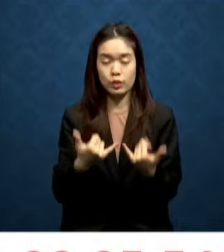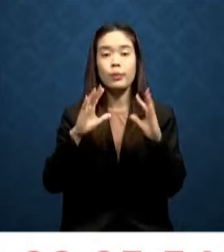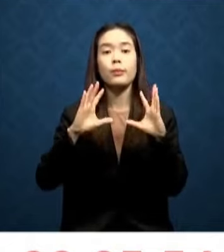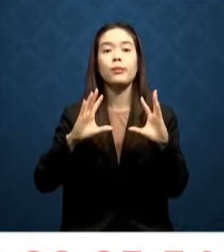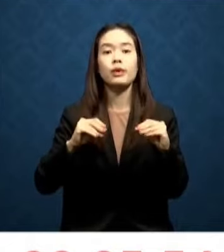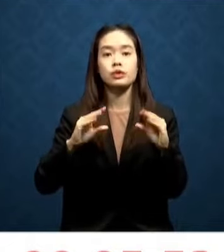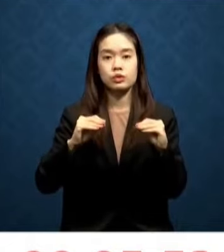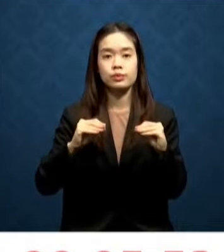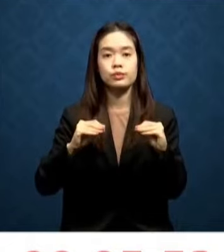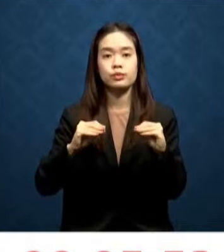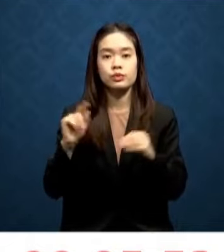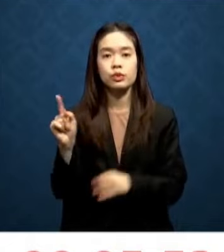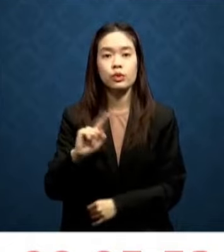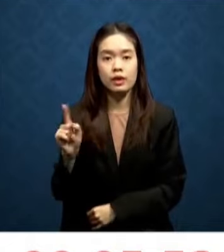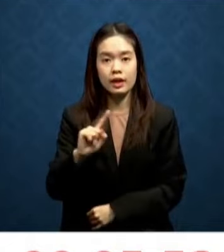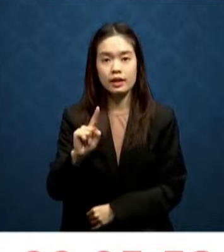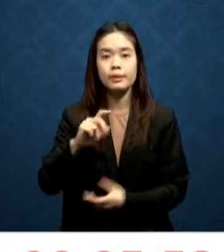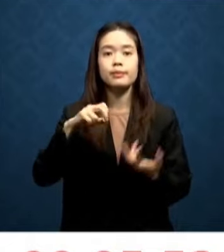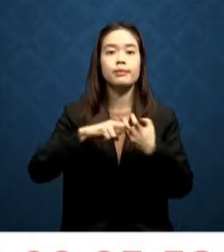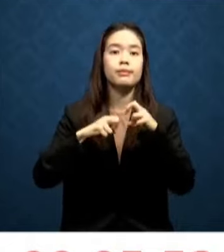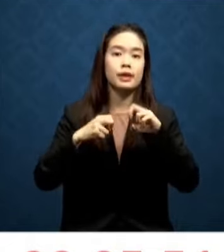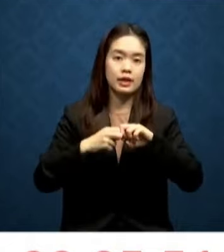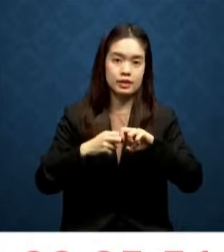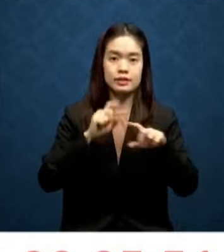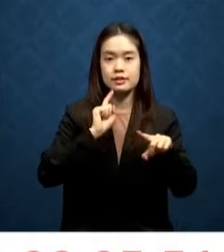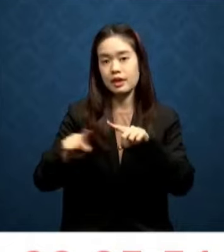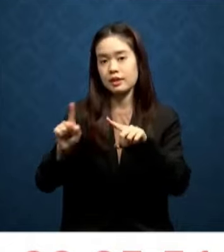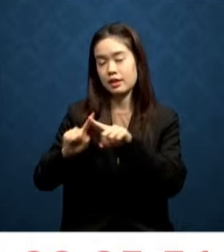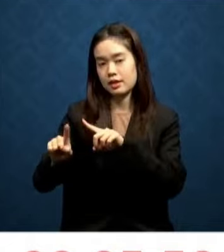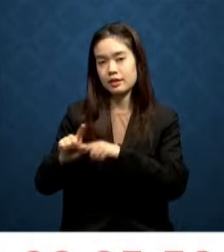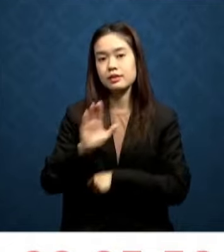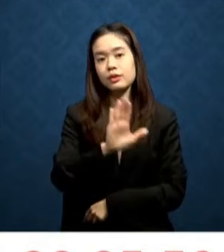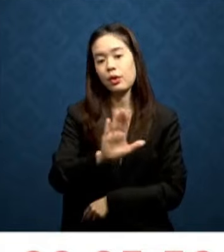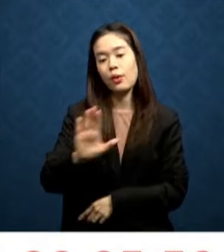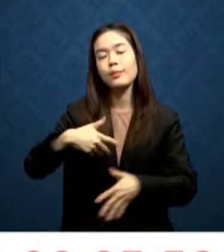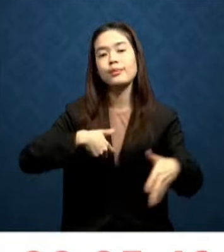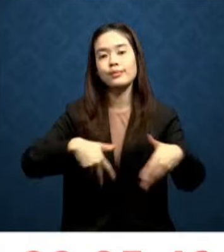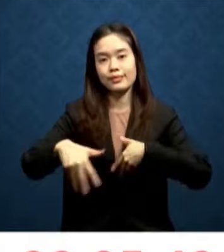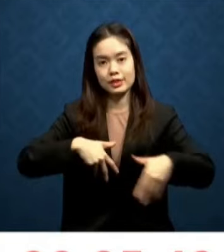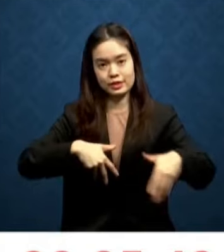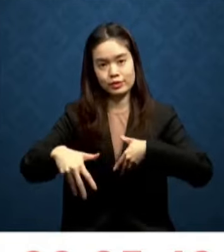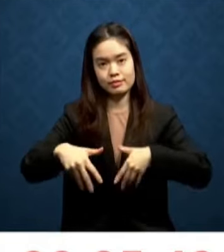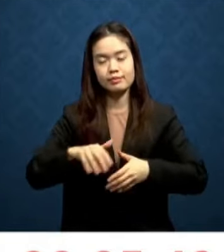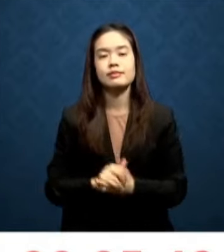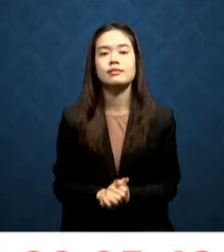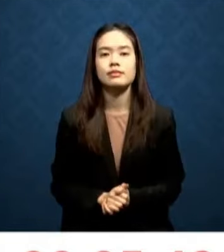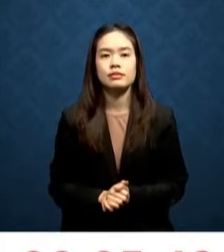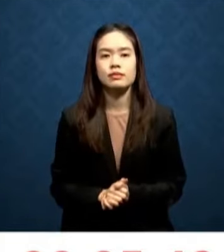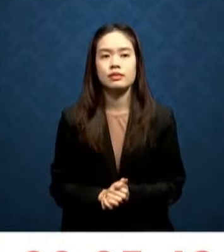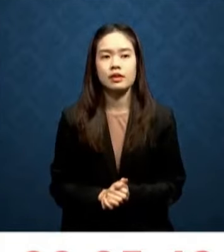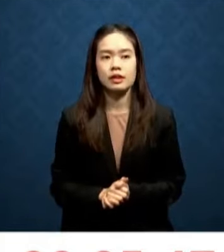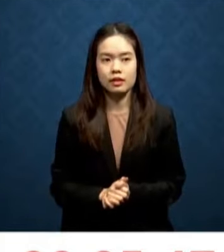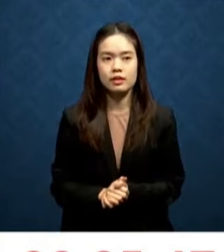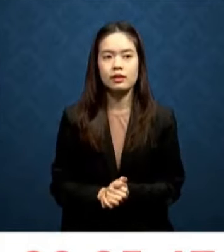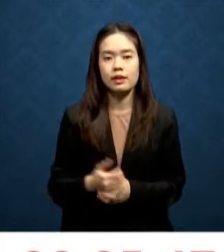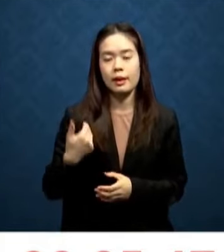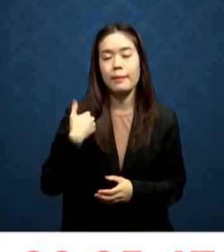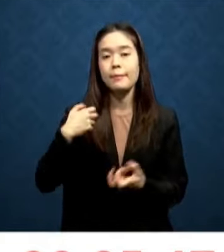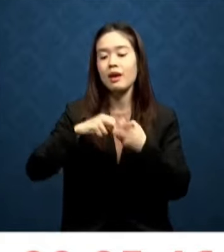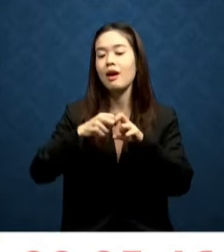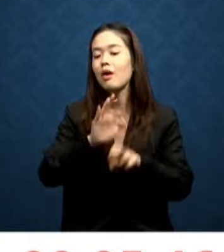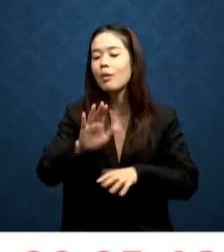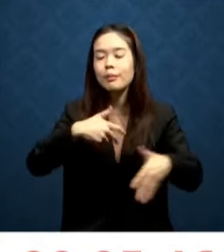จะนำเอาปัญหาที่เกิดขึ้นต่อสาธารณะมานำเสนอเพื่อหาท